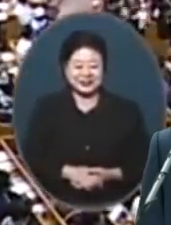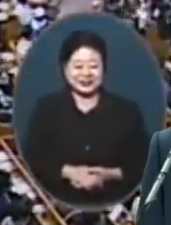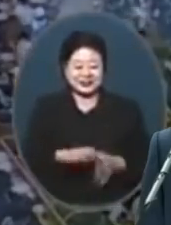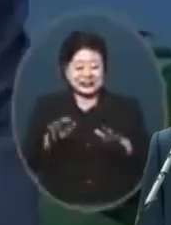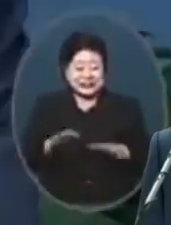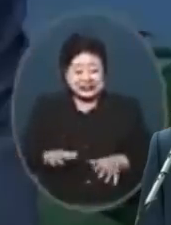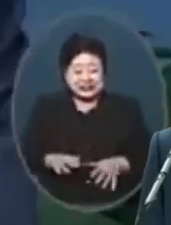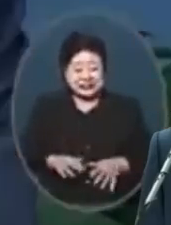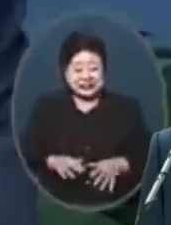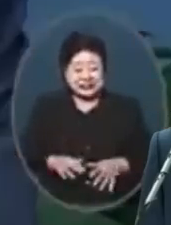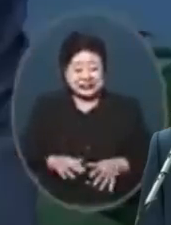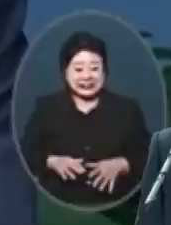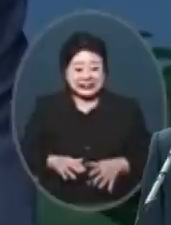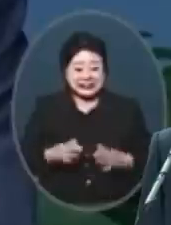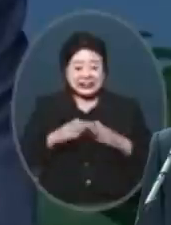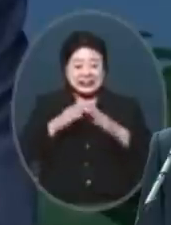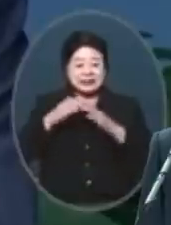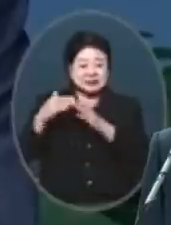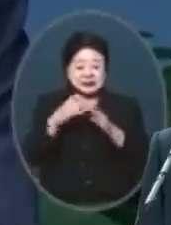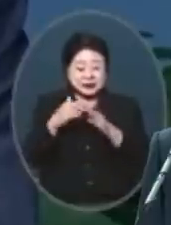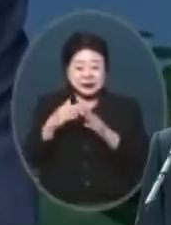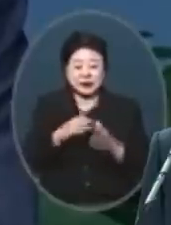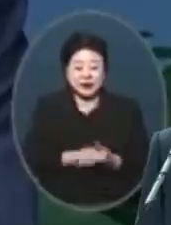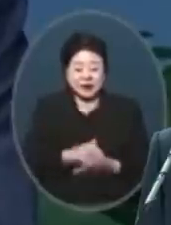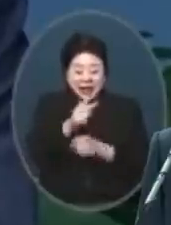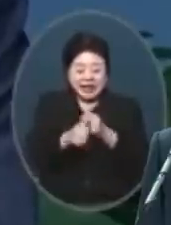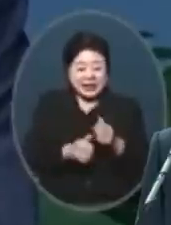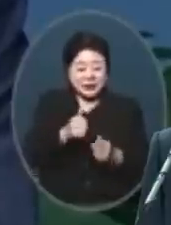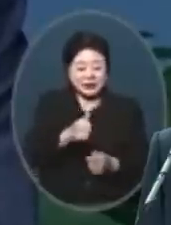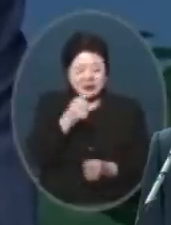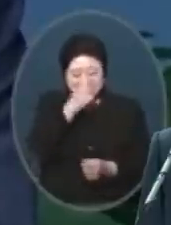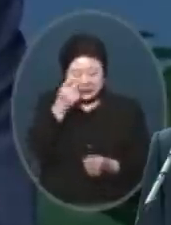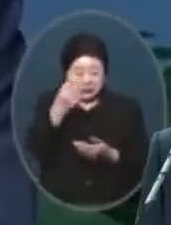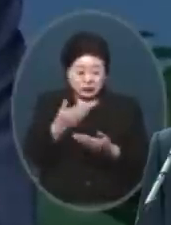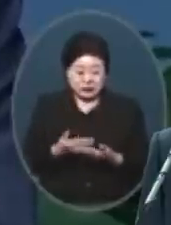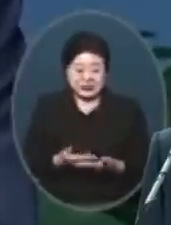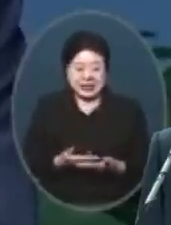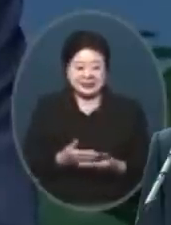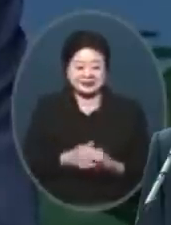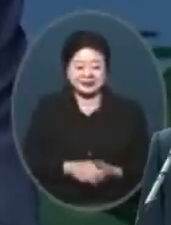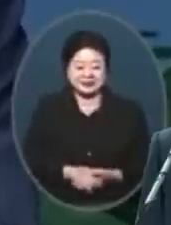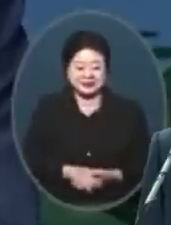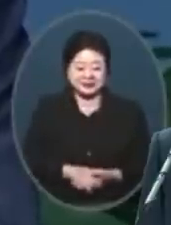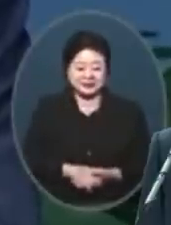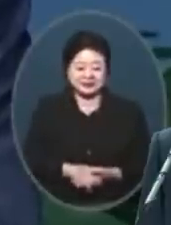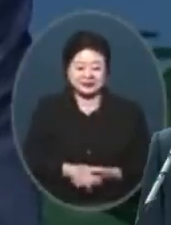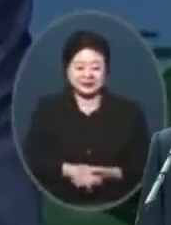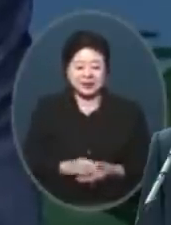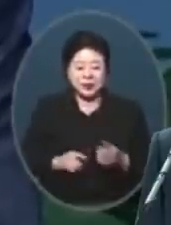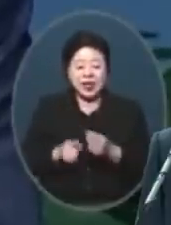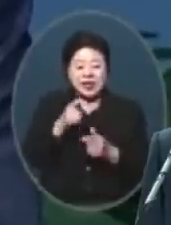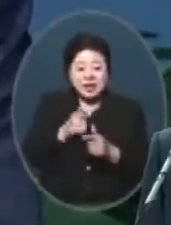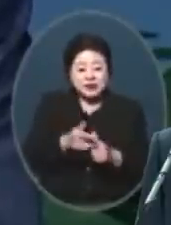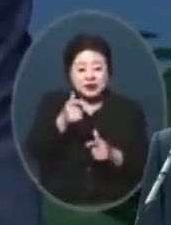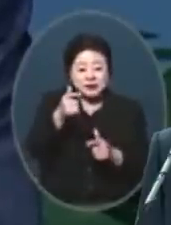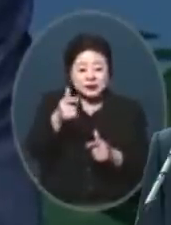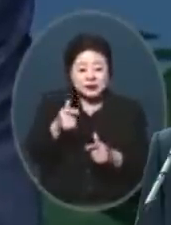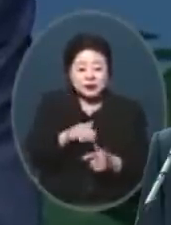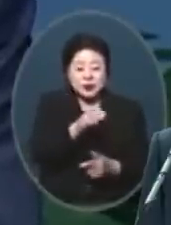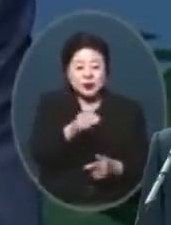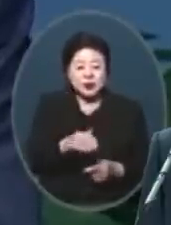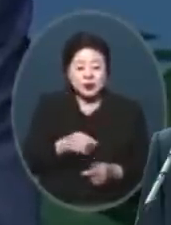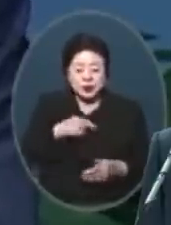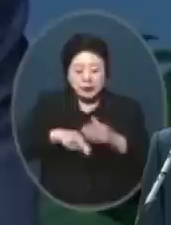지진이 집을 흔들어도 하나님은 우리를 지켜주십니다. 왜냐하면 예수님은